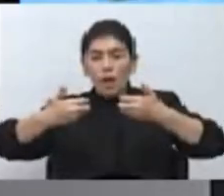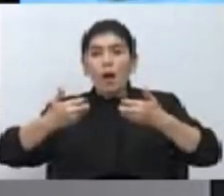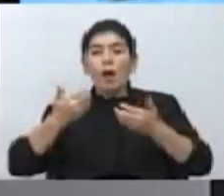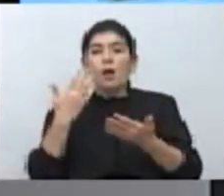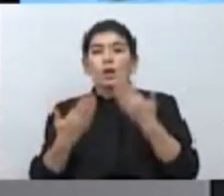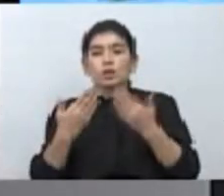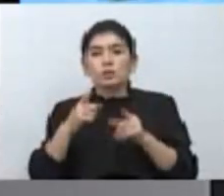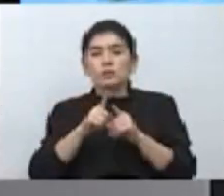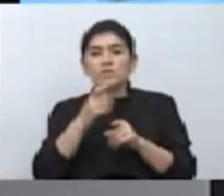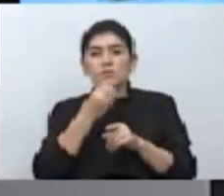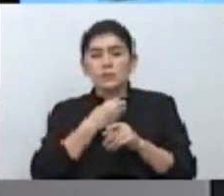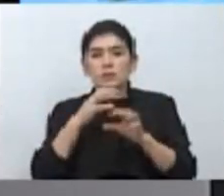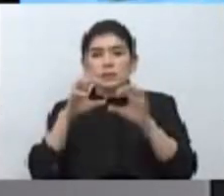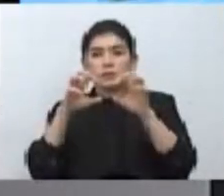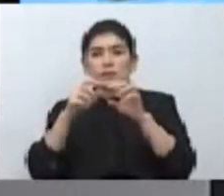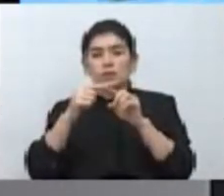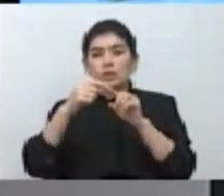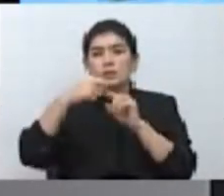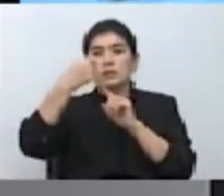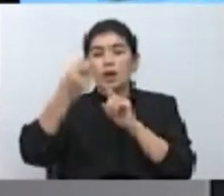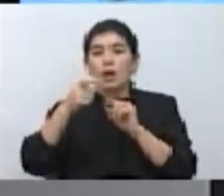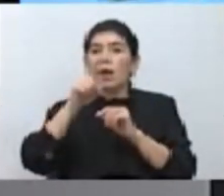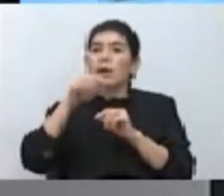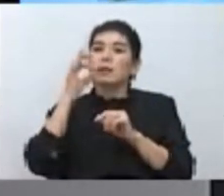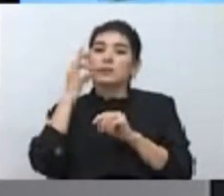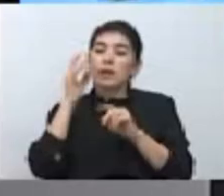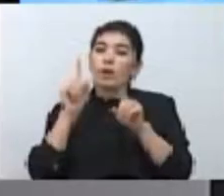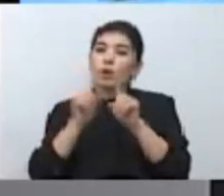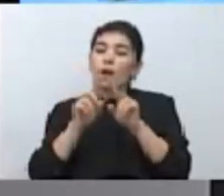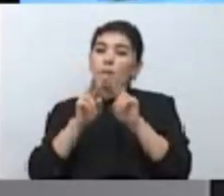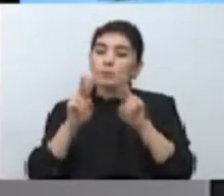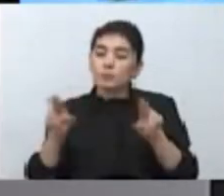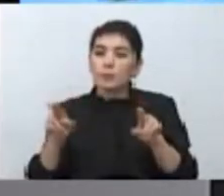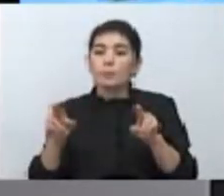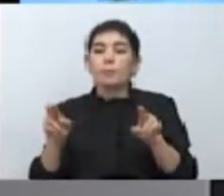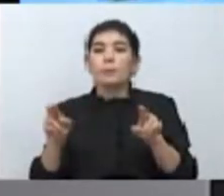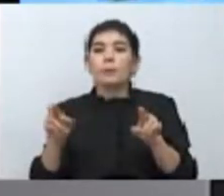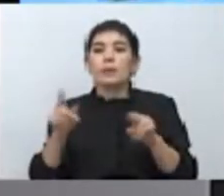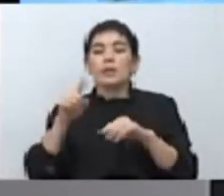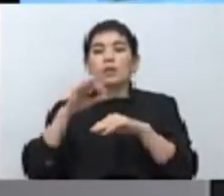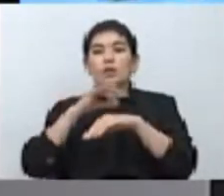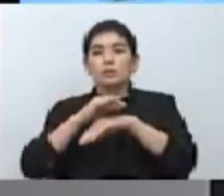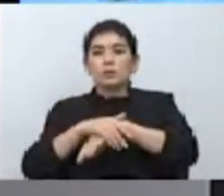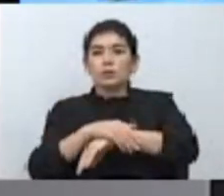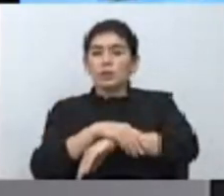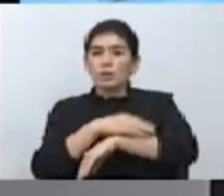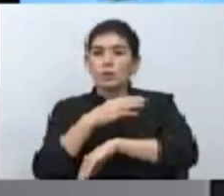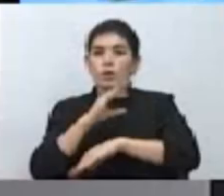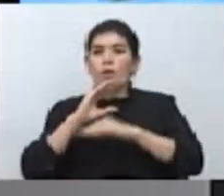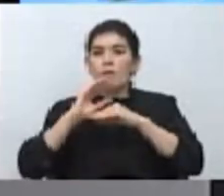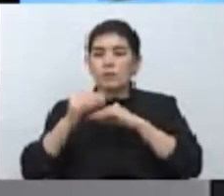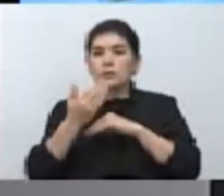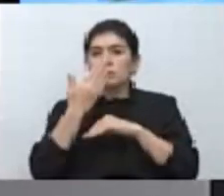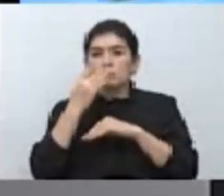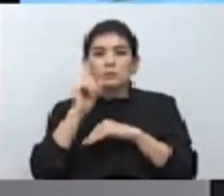o'ljasini taqib qilib ushlaydi. Tulkida esa borsimonlar oilasiga kiruvchi tulki terisi qalin, hidni yaxshi